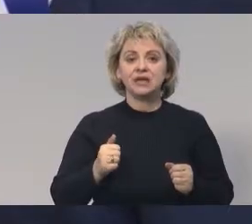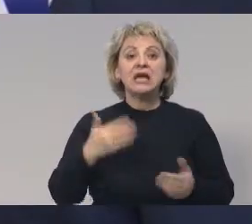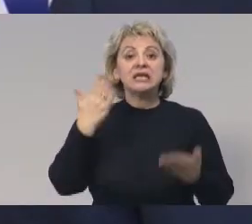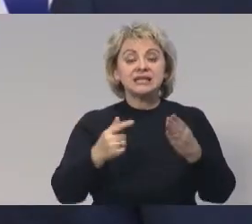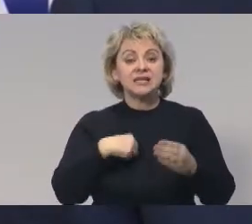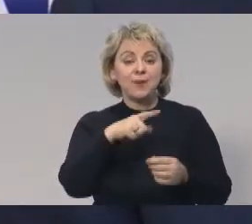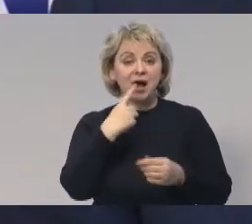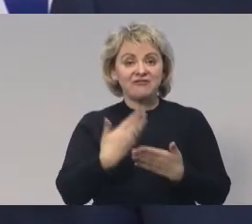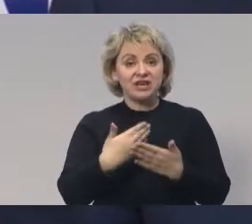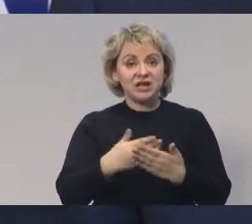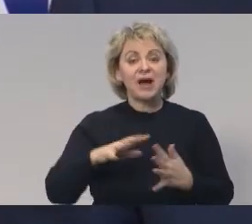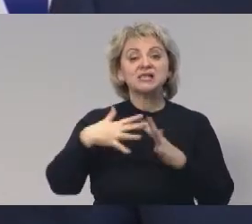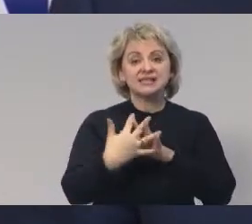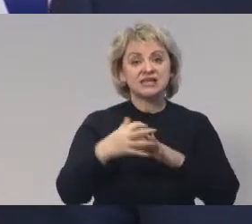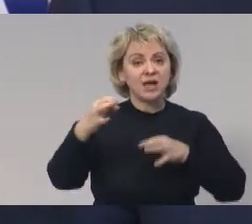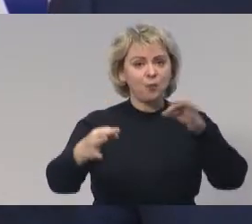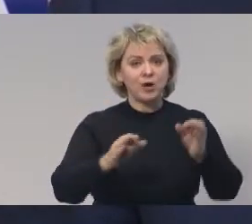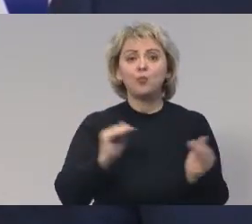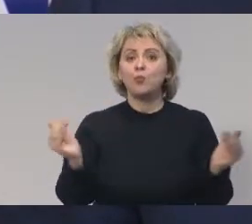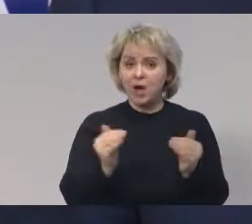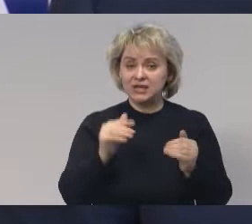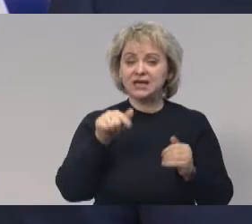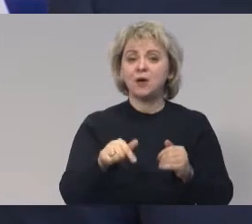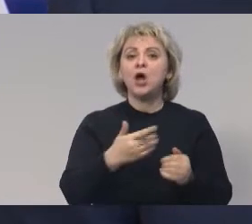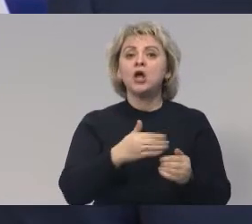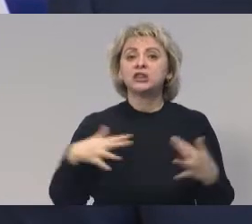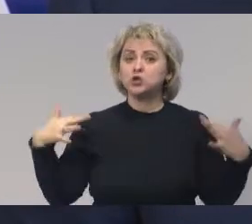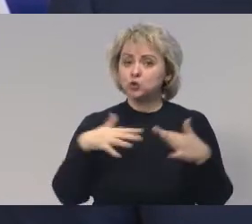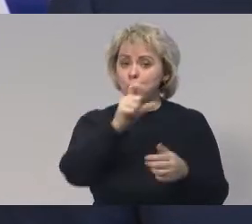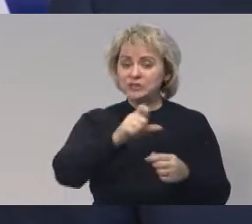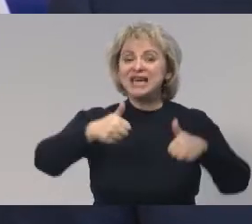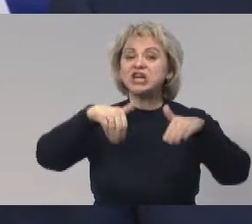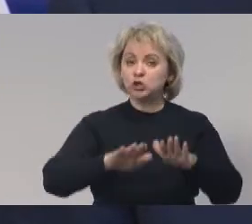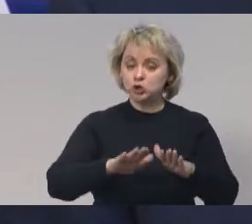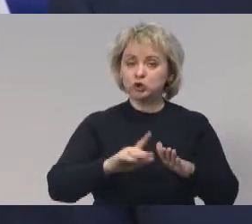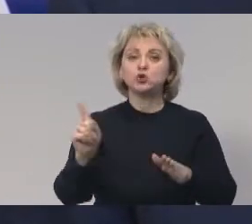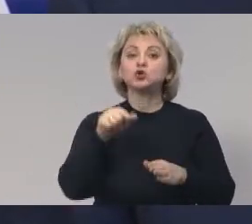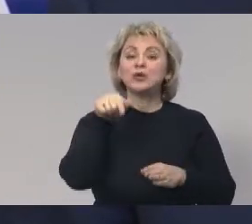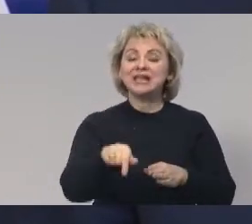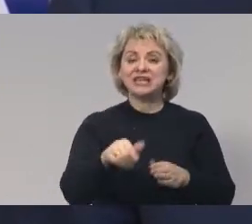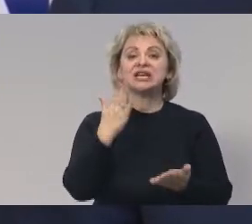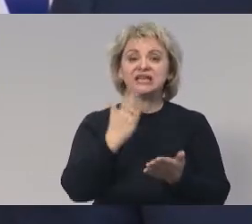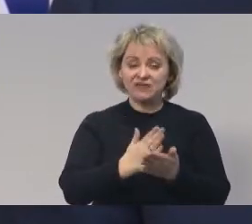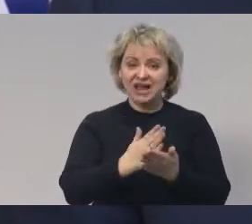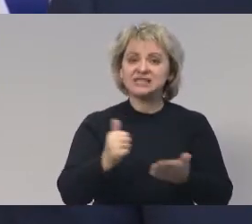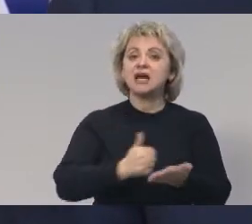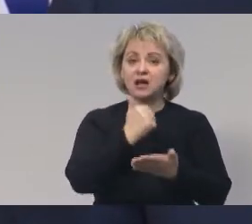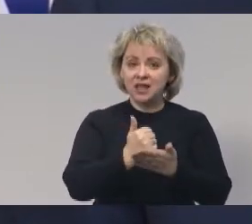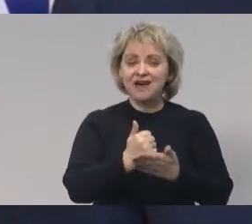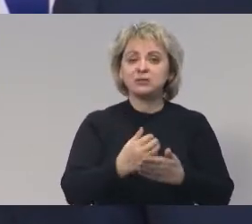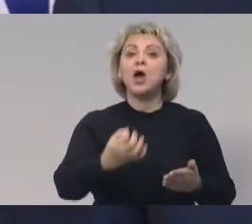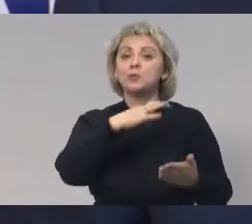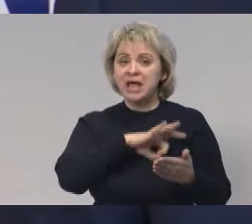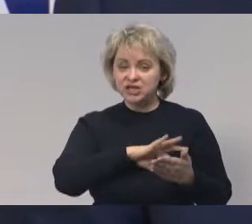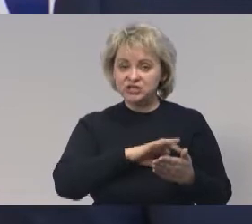Если мы говорим, например, о сельском поселении небольшом, на сходе граждан решить, что же для них является главным,